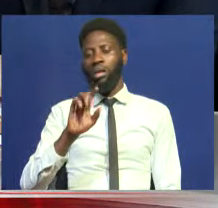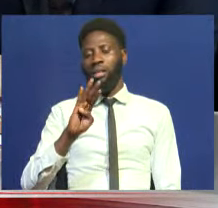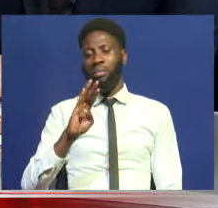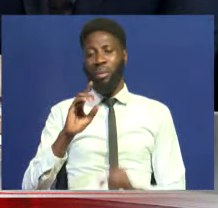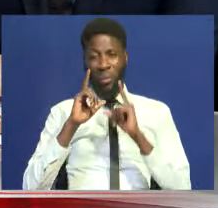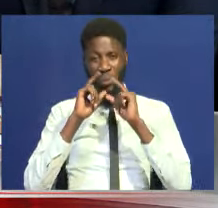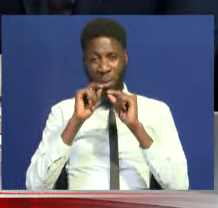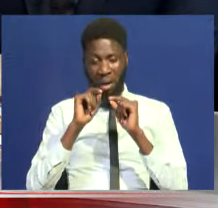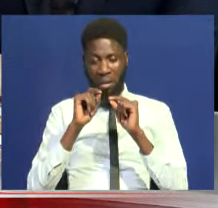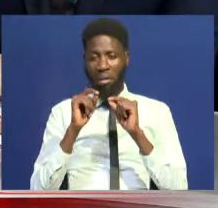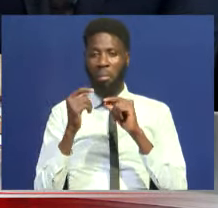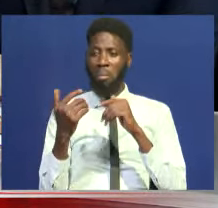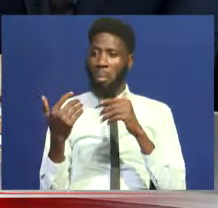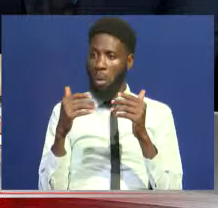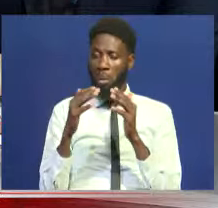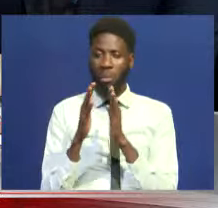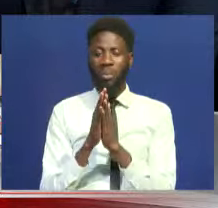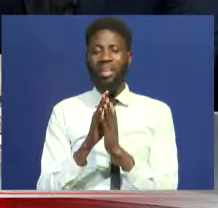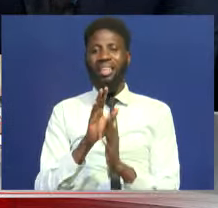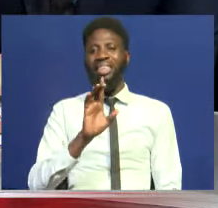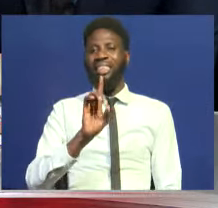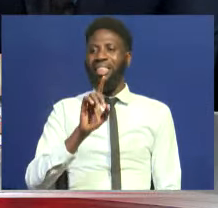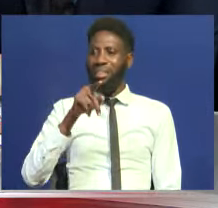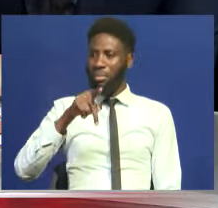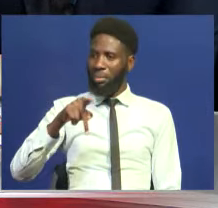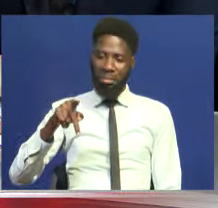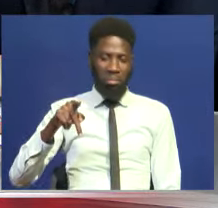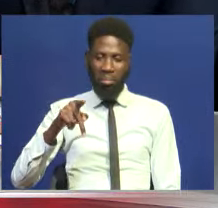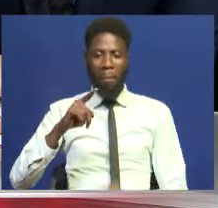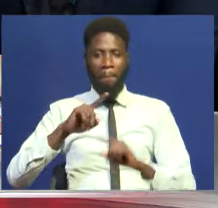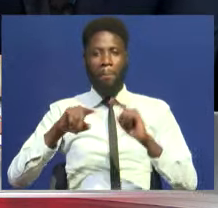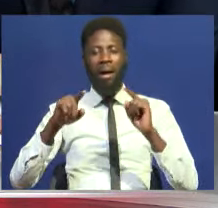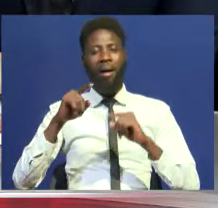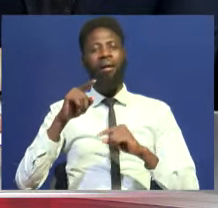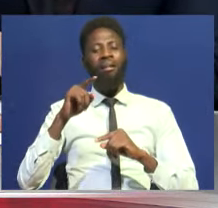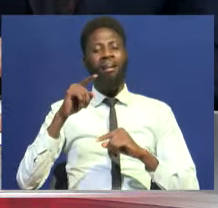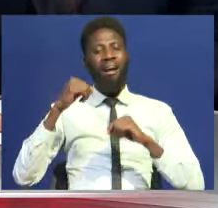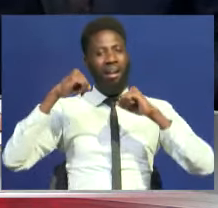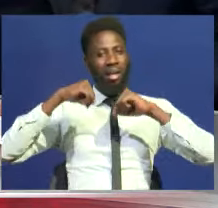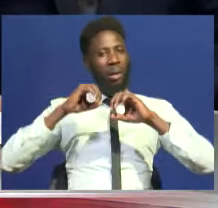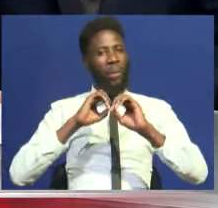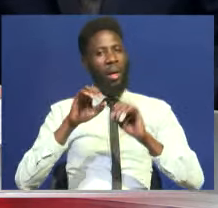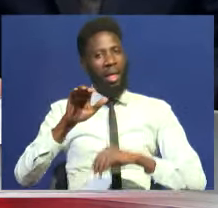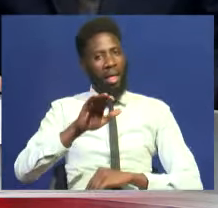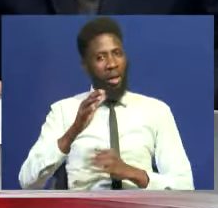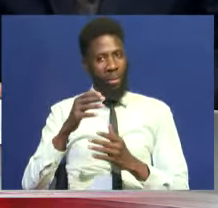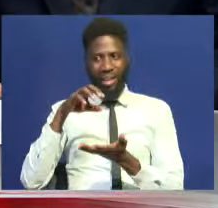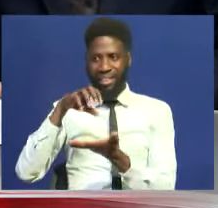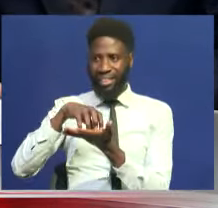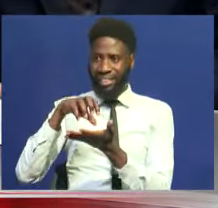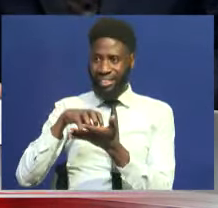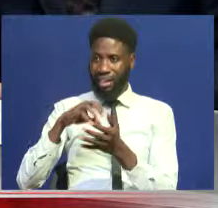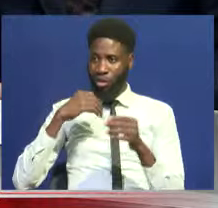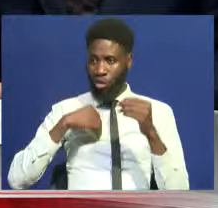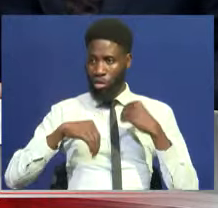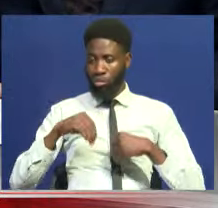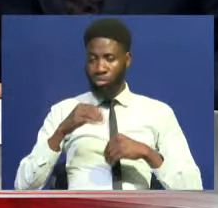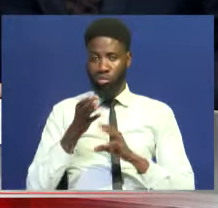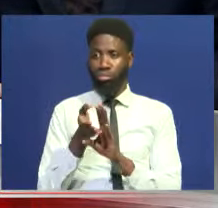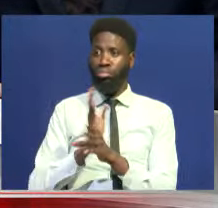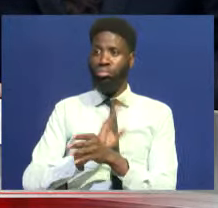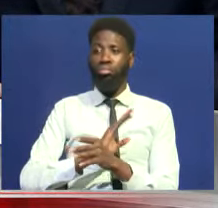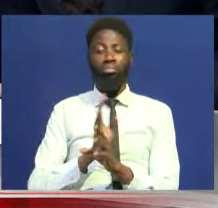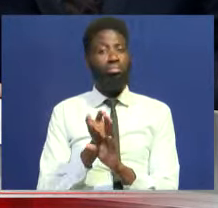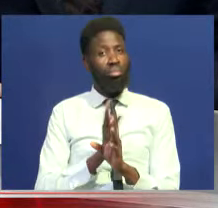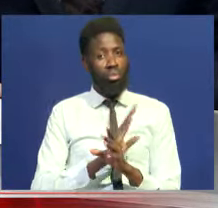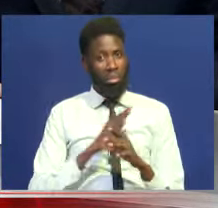mashtaka ya umma, ila wametofautiana na mkurugenzi huyo kuhusu suala la kuondoa mahakamani kesi zinazohusisha watu walio